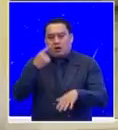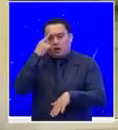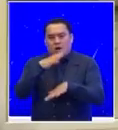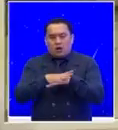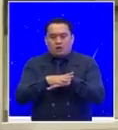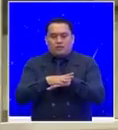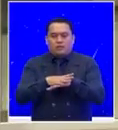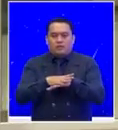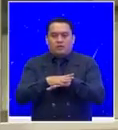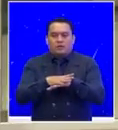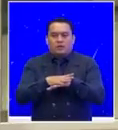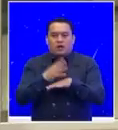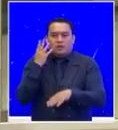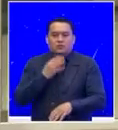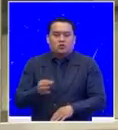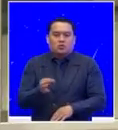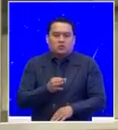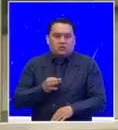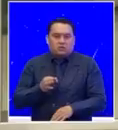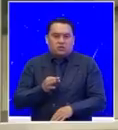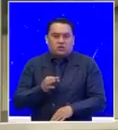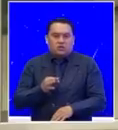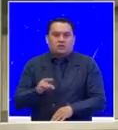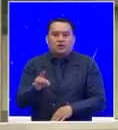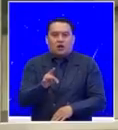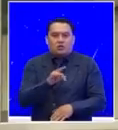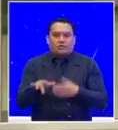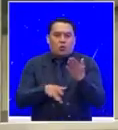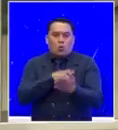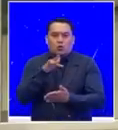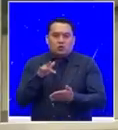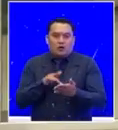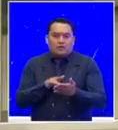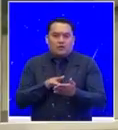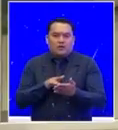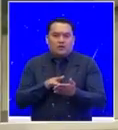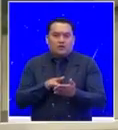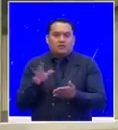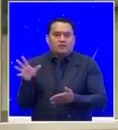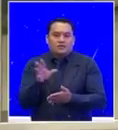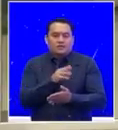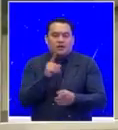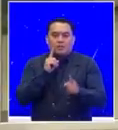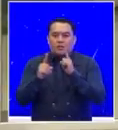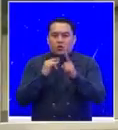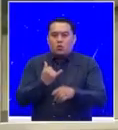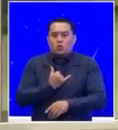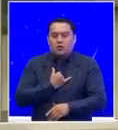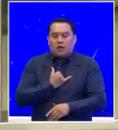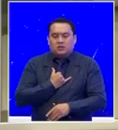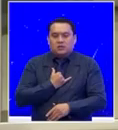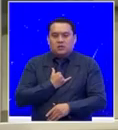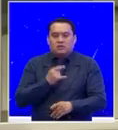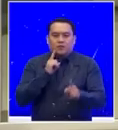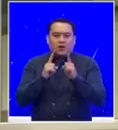акимов и акиматов Алматинской области, также районов и городов. Также все брифинги проводятся у нас на площадке.